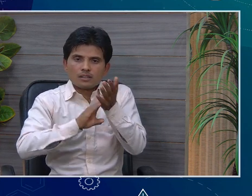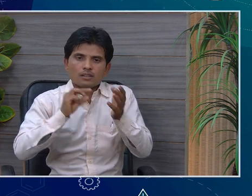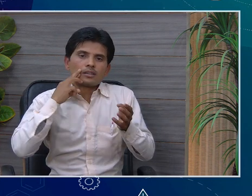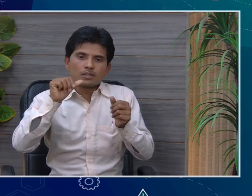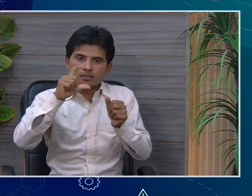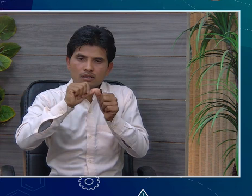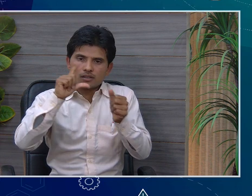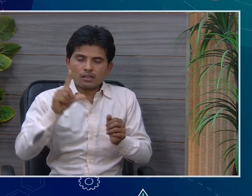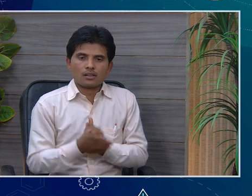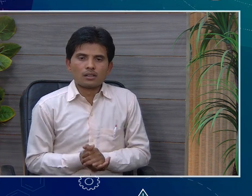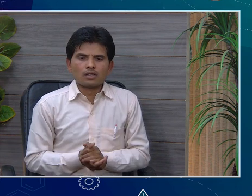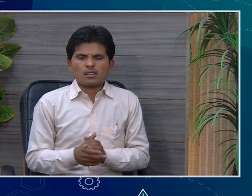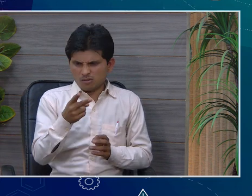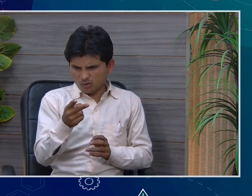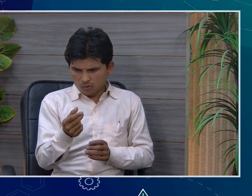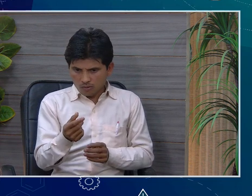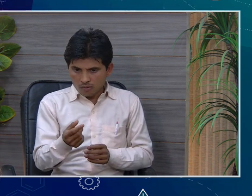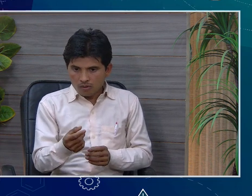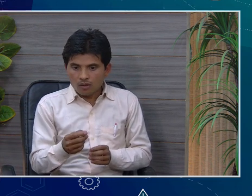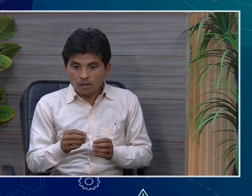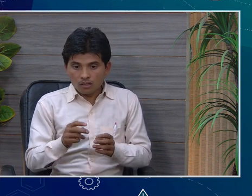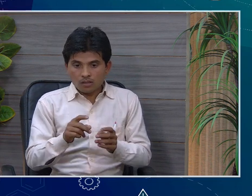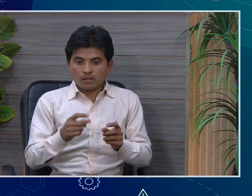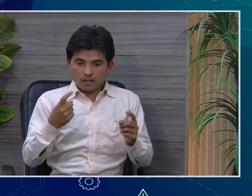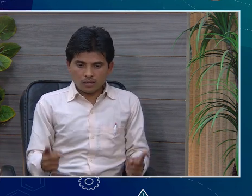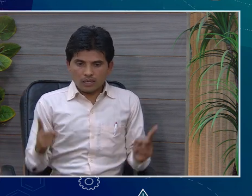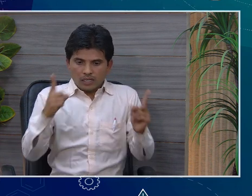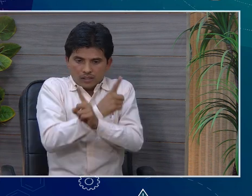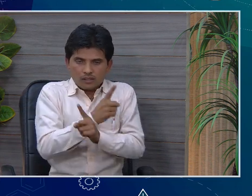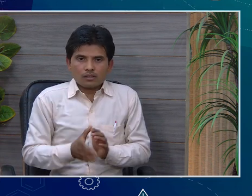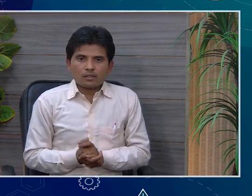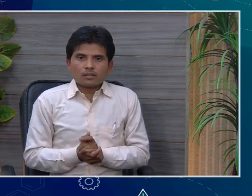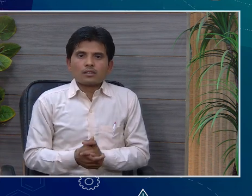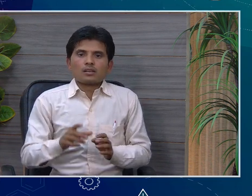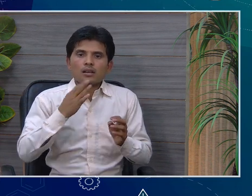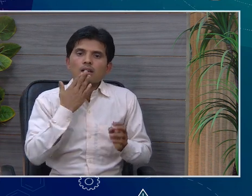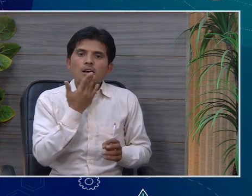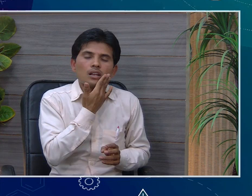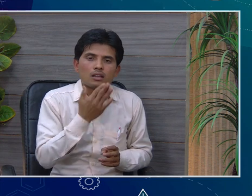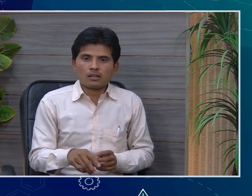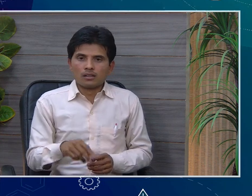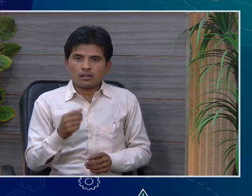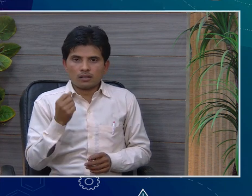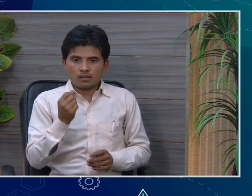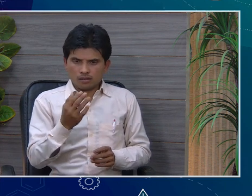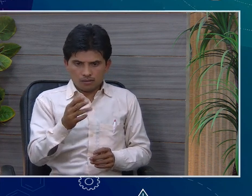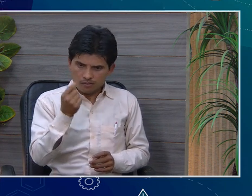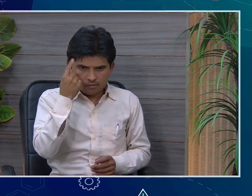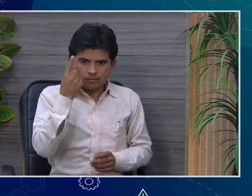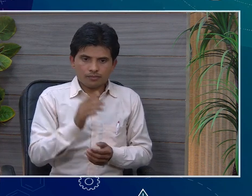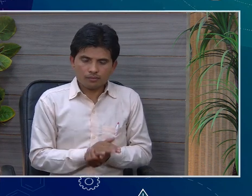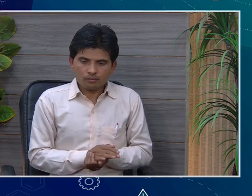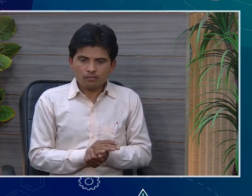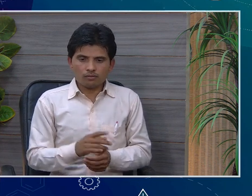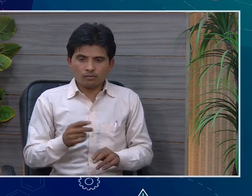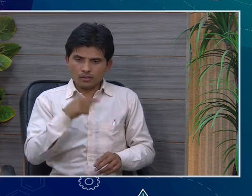उन्हें रिएक्शन वह उस साइड इफेक्ट करना है तो कलर चेंज को अपने उस कलर आईडेंटिफायर ग्रेजुएट से मुंह पता कर सकते और अगर हम